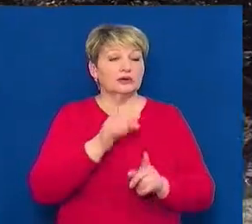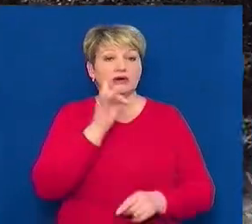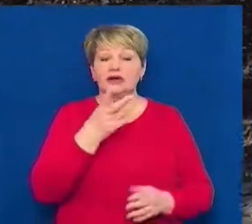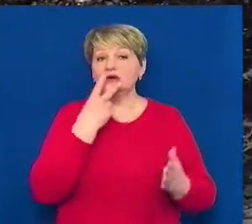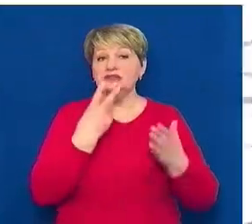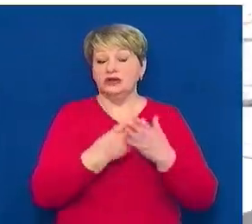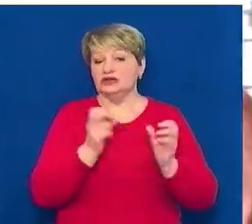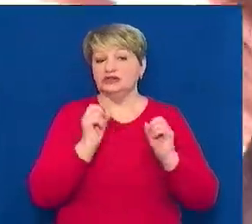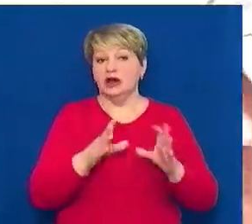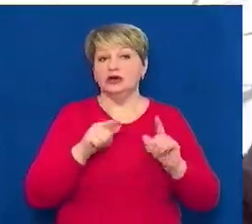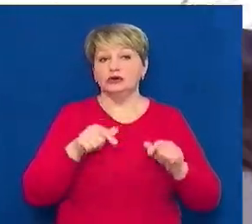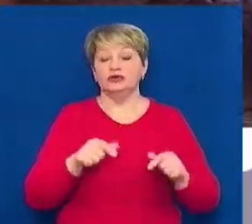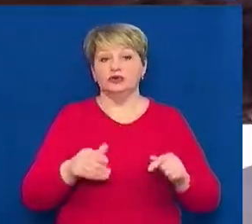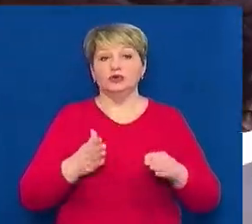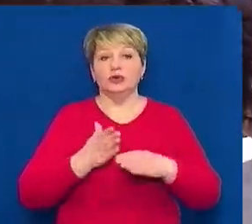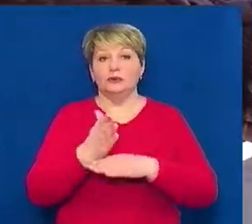гілки.